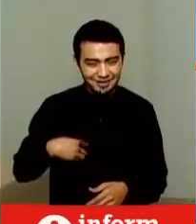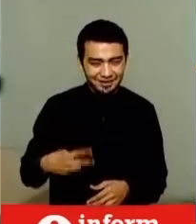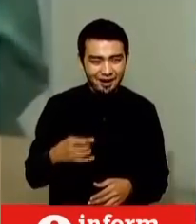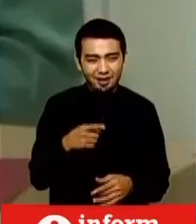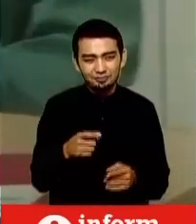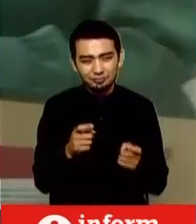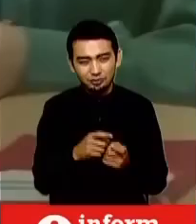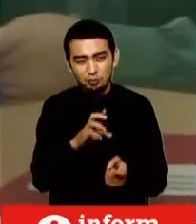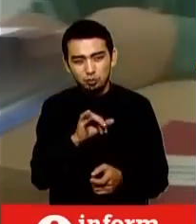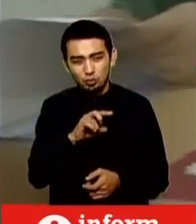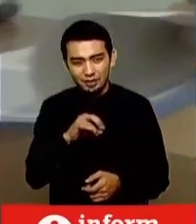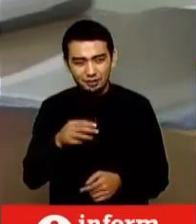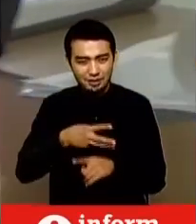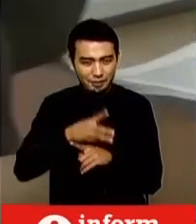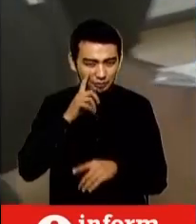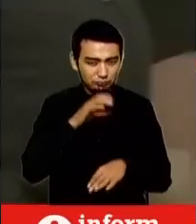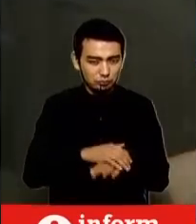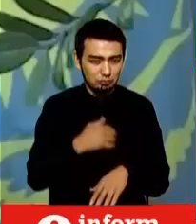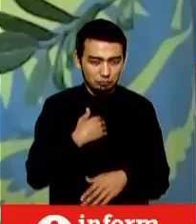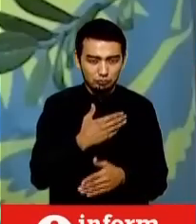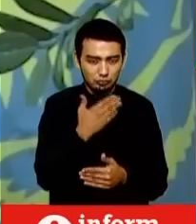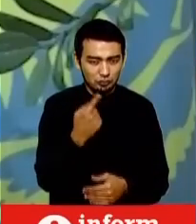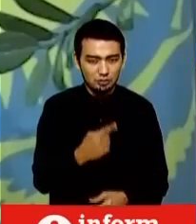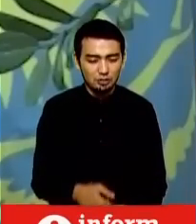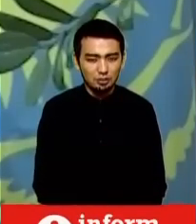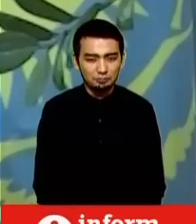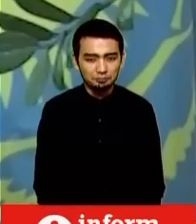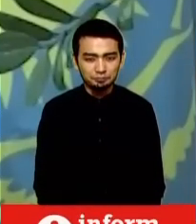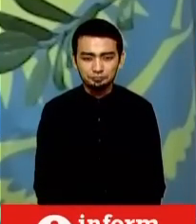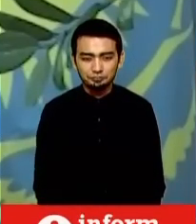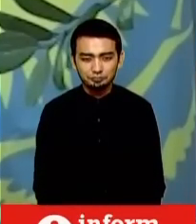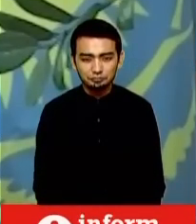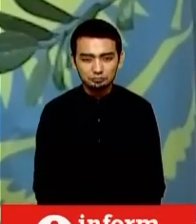арасындағы буллингті бейне камерадан да байқамадым дейді. Мүмкін емес.